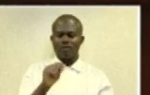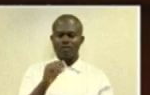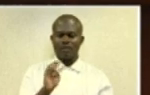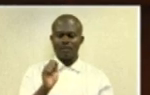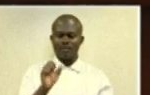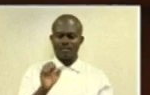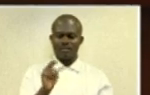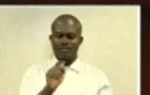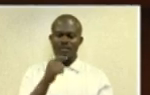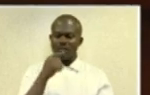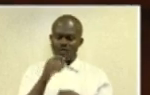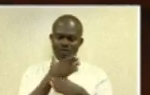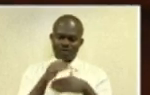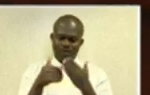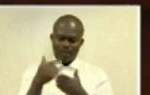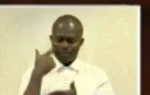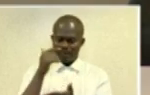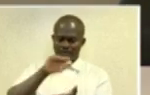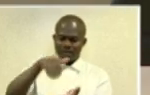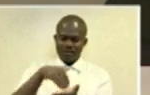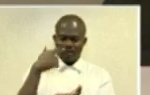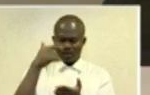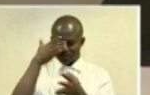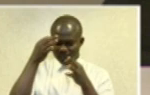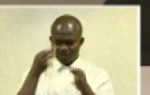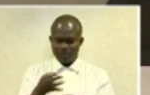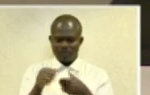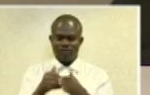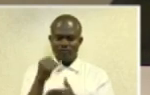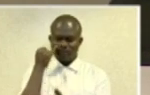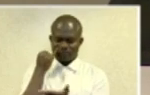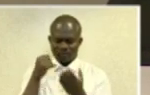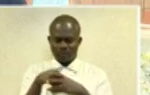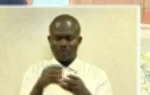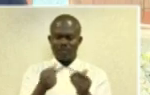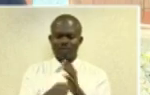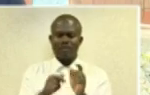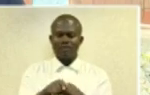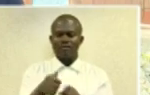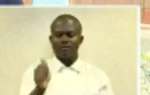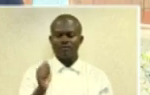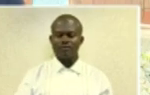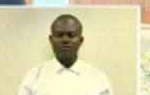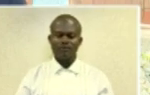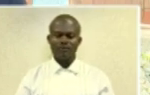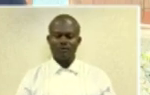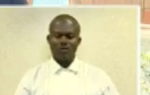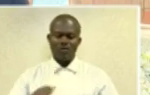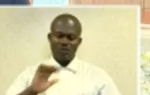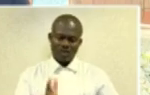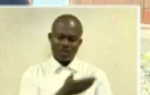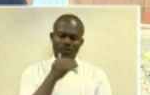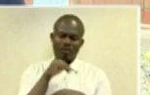Chrysostome asanga ministeri irebera iki kigo ikwiye gufata ingamba zifatika mu gukemura ibi bibazo. Ubanyemo no kuba badashyira mu